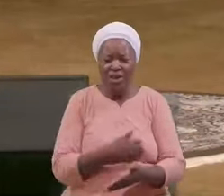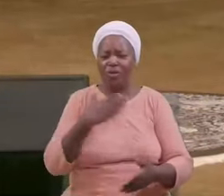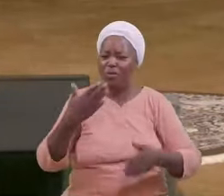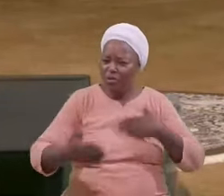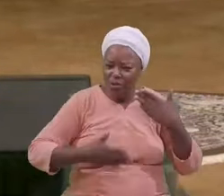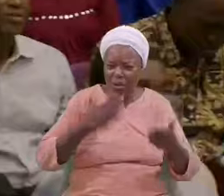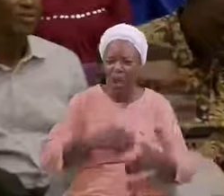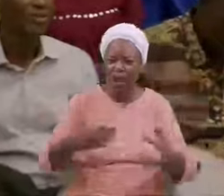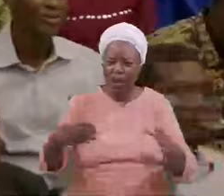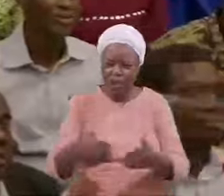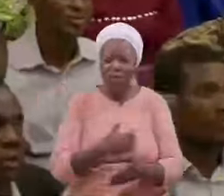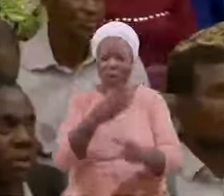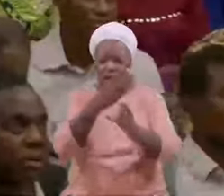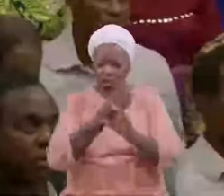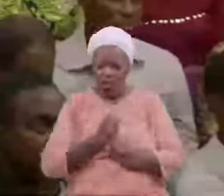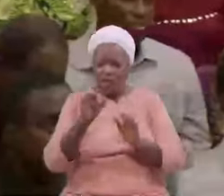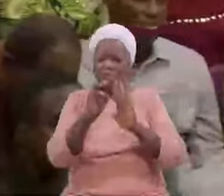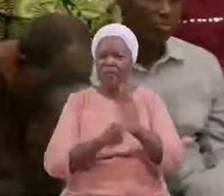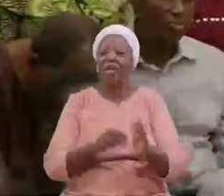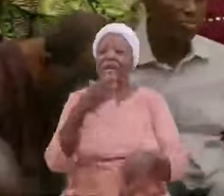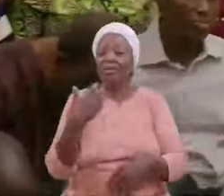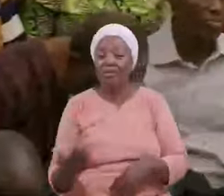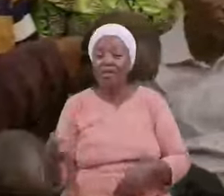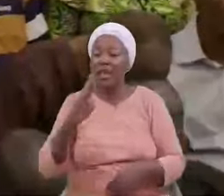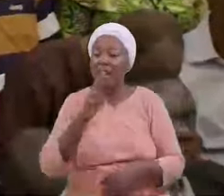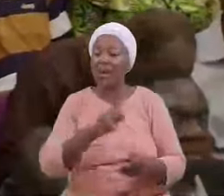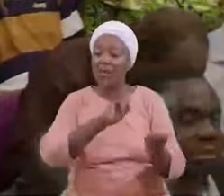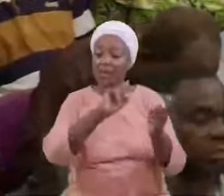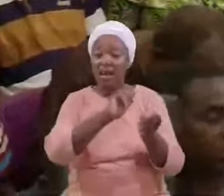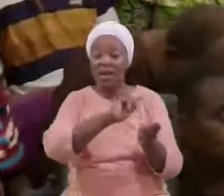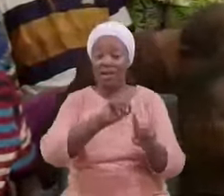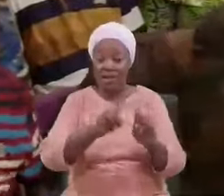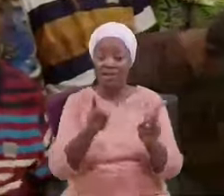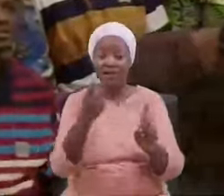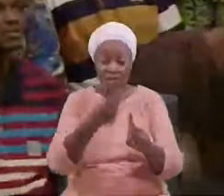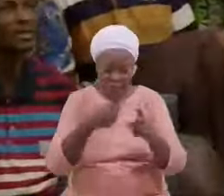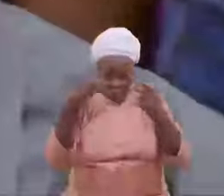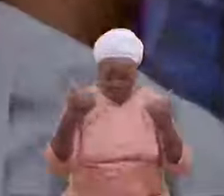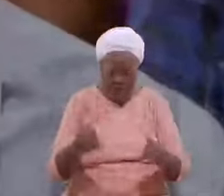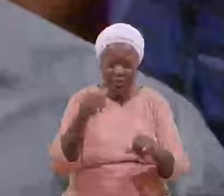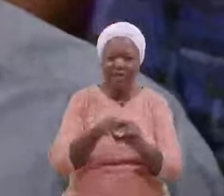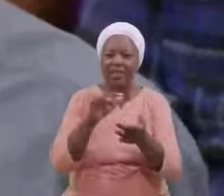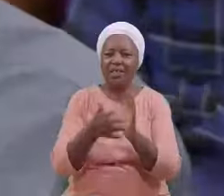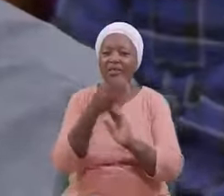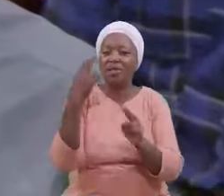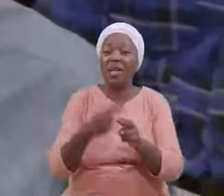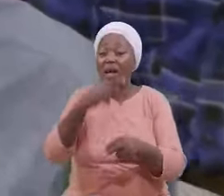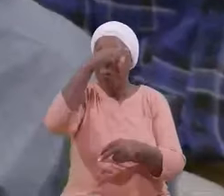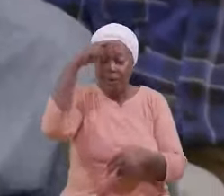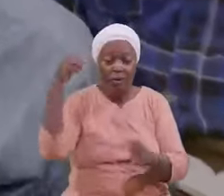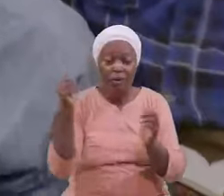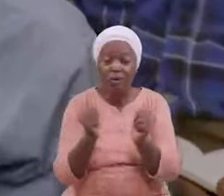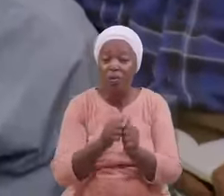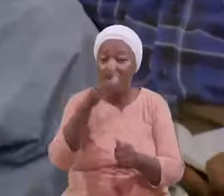réalisation. Les choses sont différentes à partir de ce moment. Parce que, car